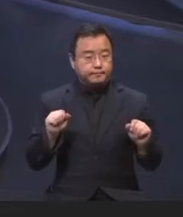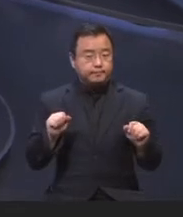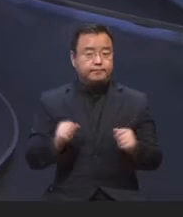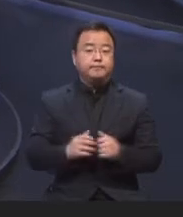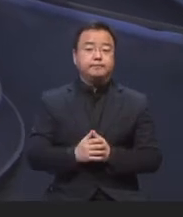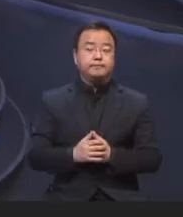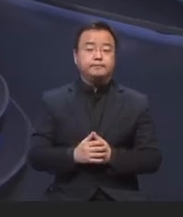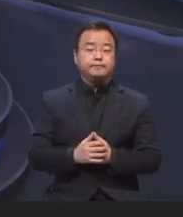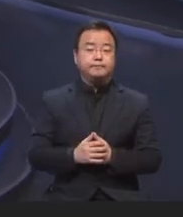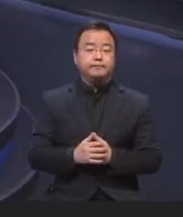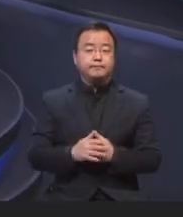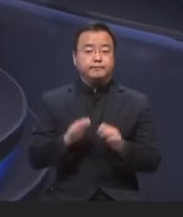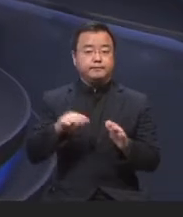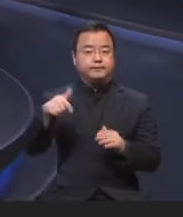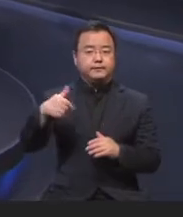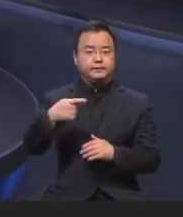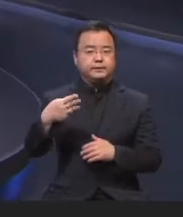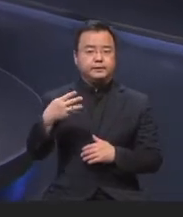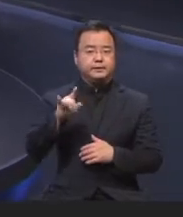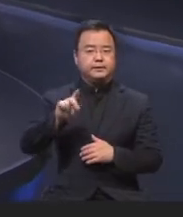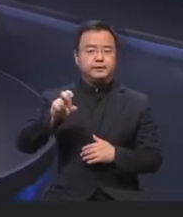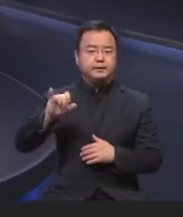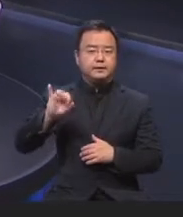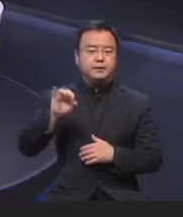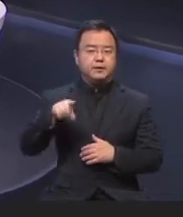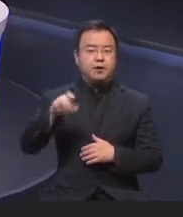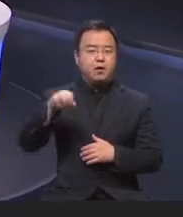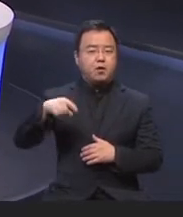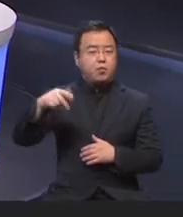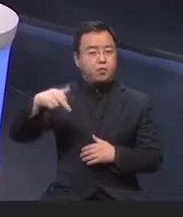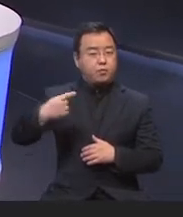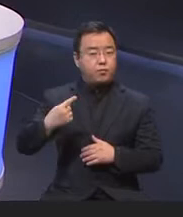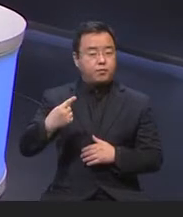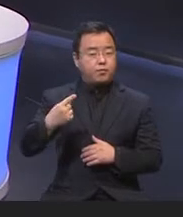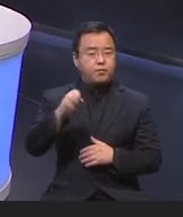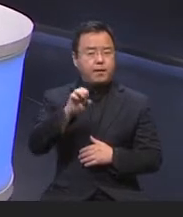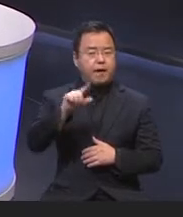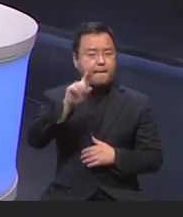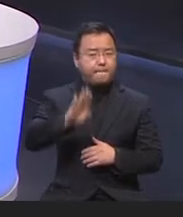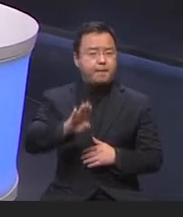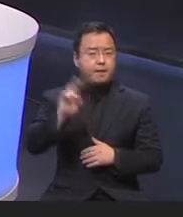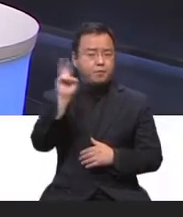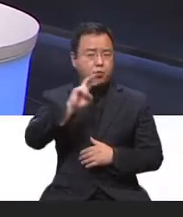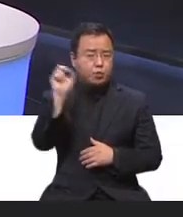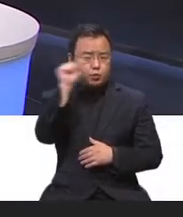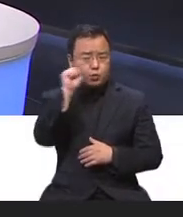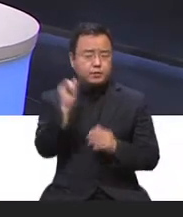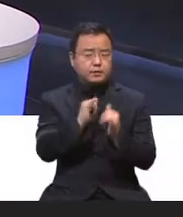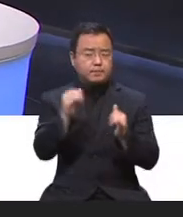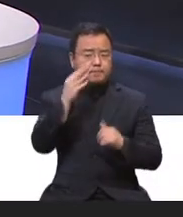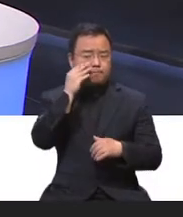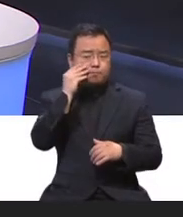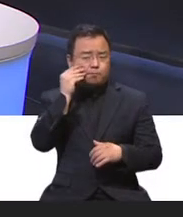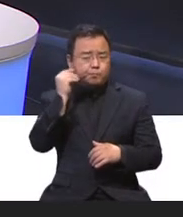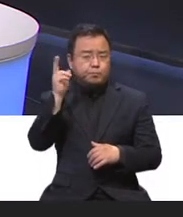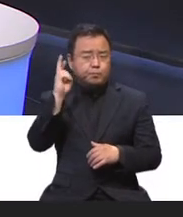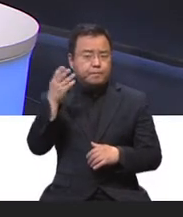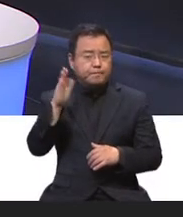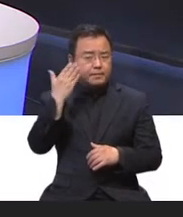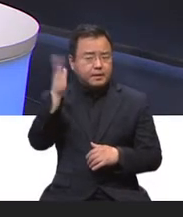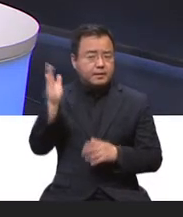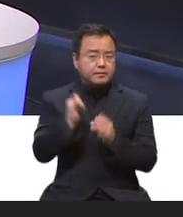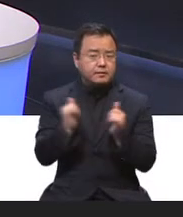안녕하십니까? 네. 그래미 어워즈. 팝 음악 좋아하시는 분들은 뭐 워낙 익숙한 이름이지만 조금 낯선 분들 있으실 것